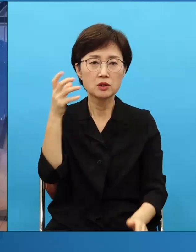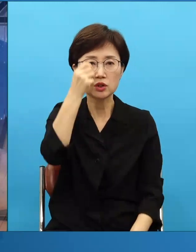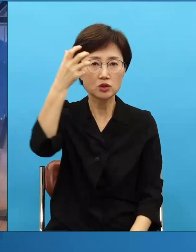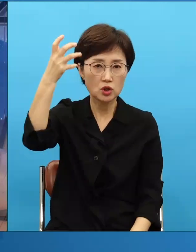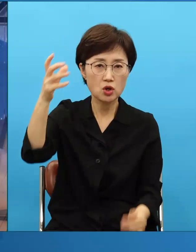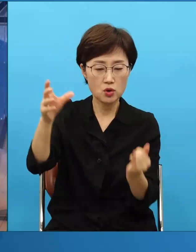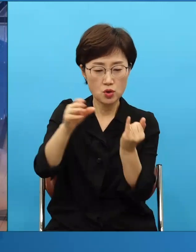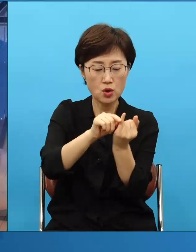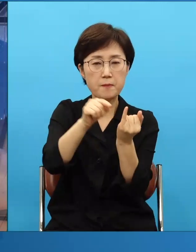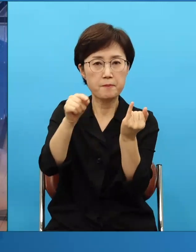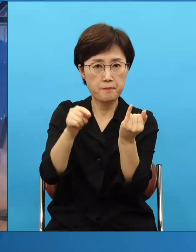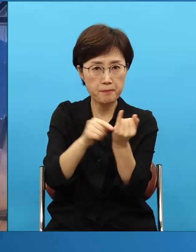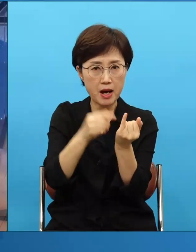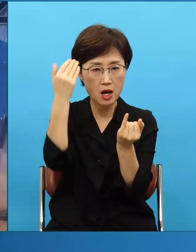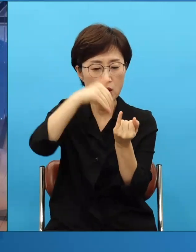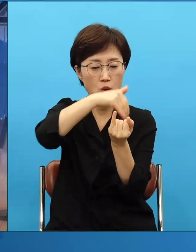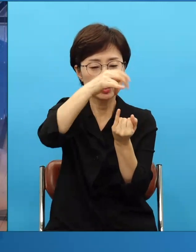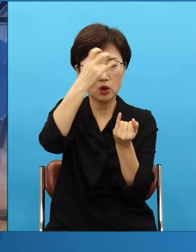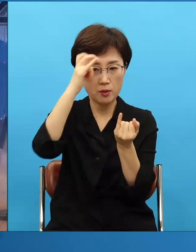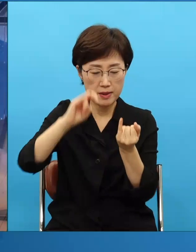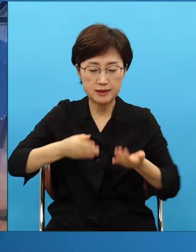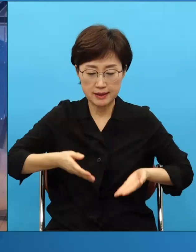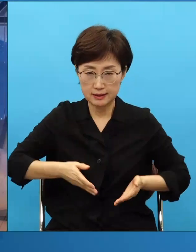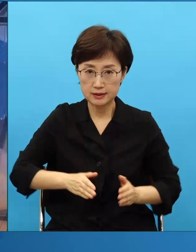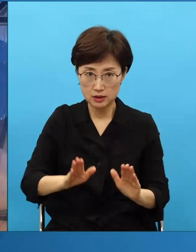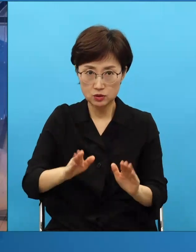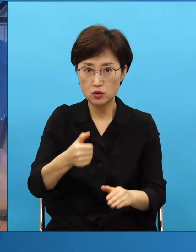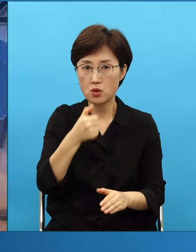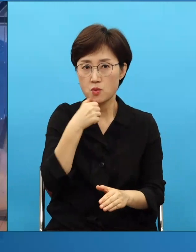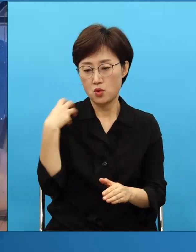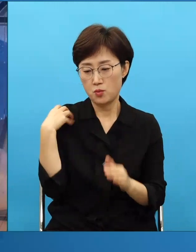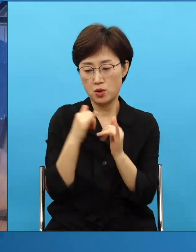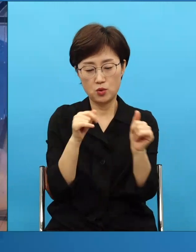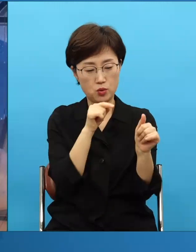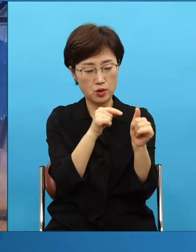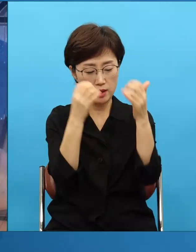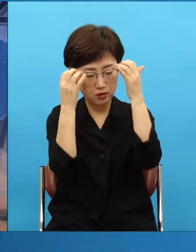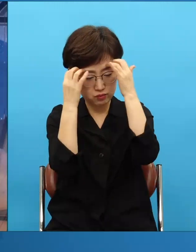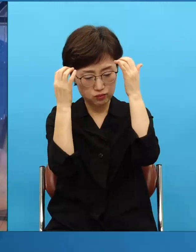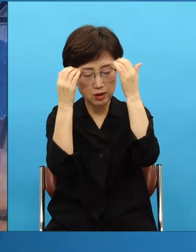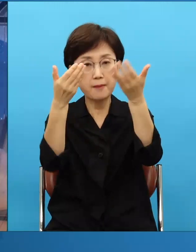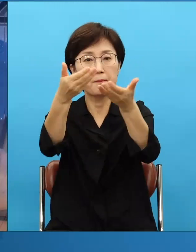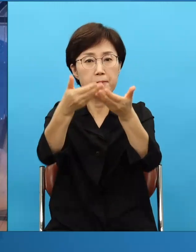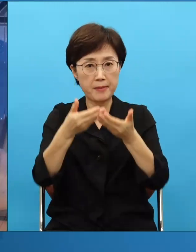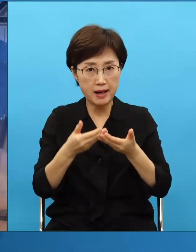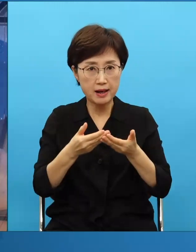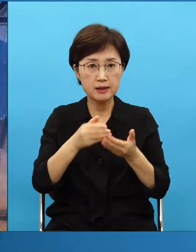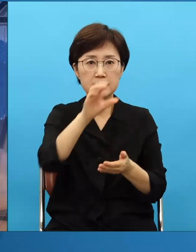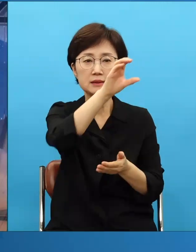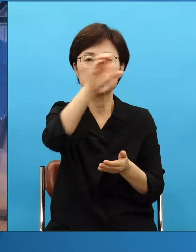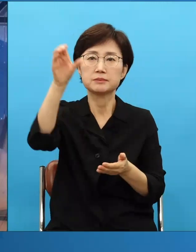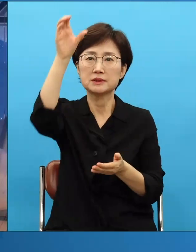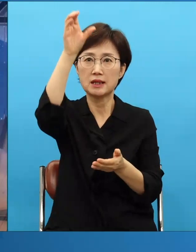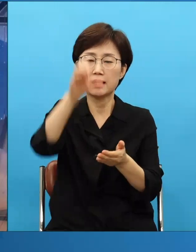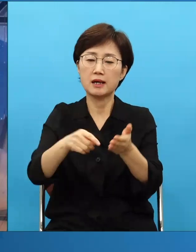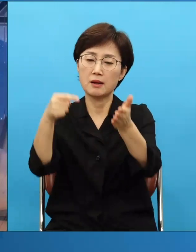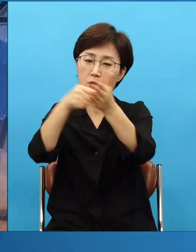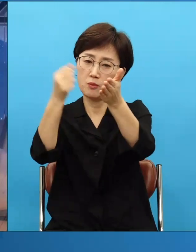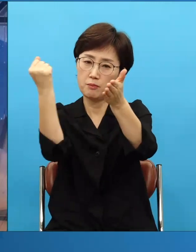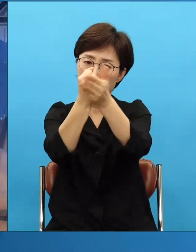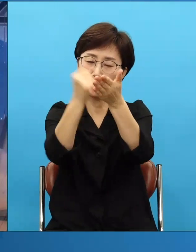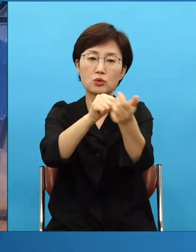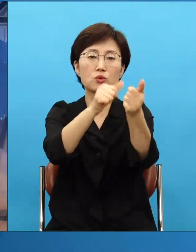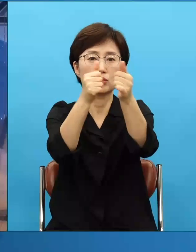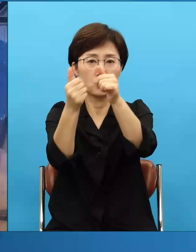믿사오니 이는 성도로 잉태하사 동네로 마르게 하시고 본디오 빌라도에게 고난을 받아서 십자